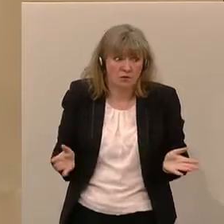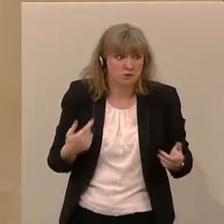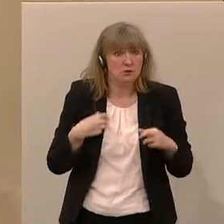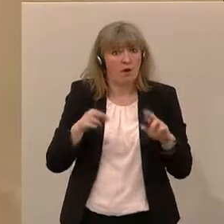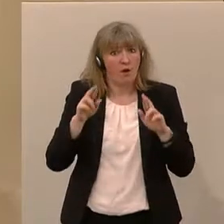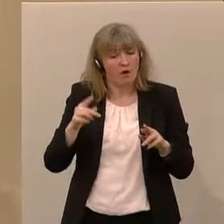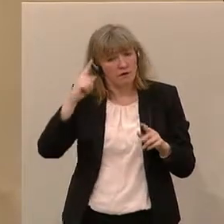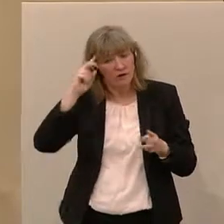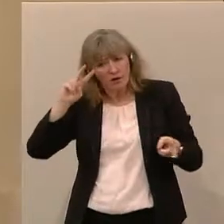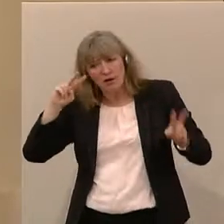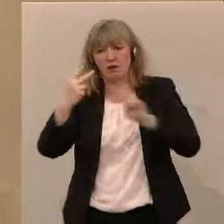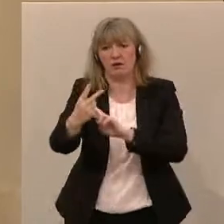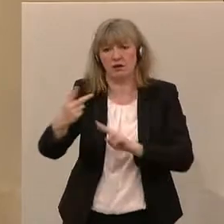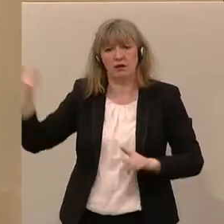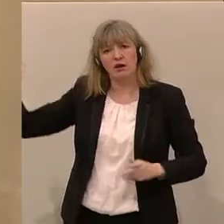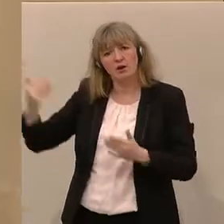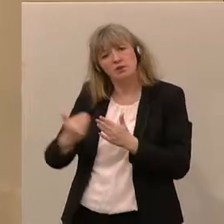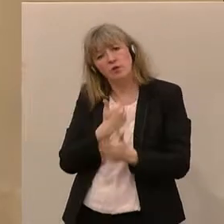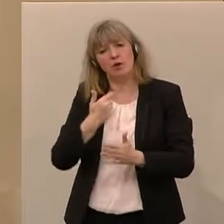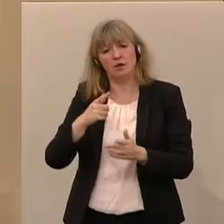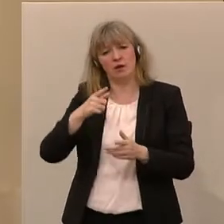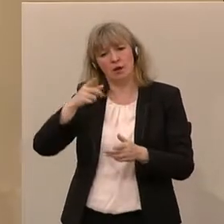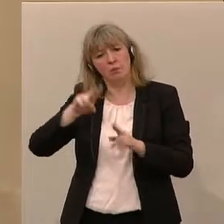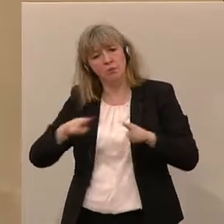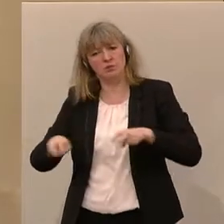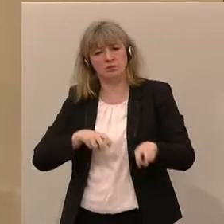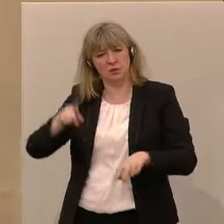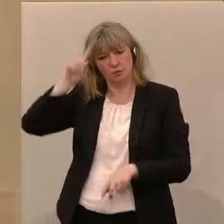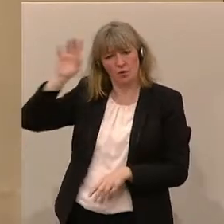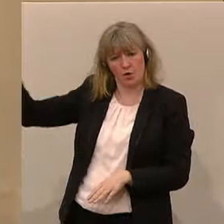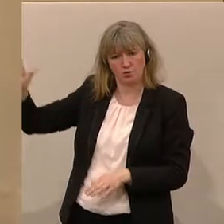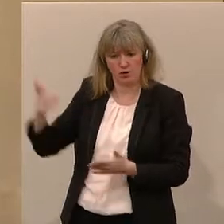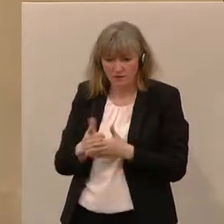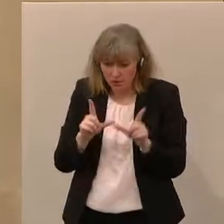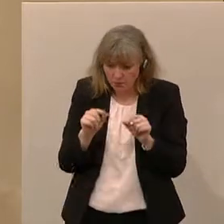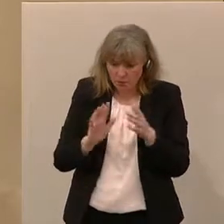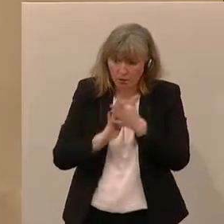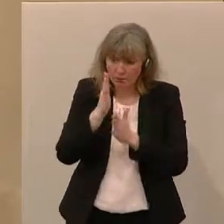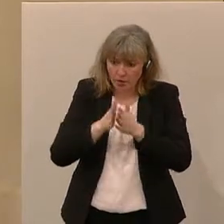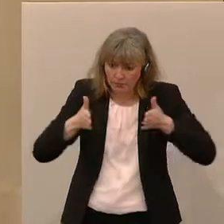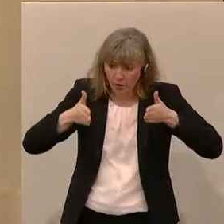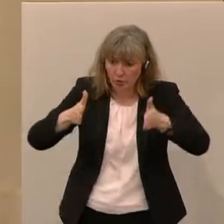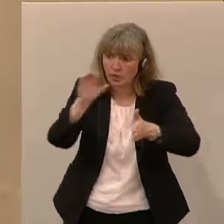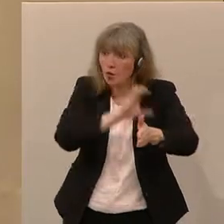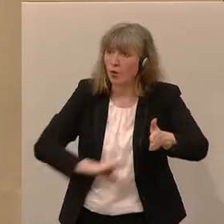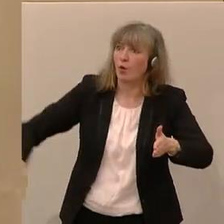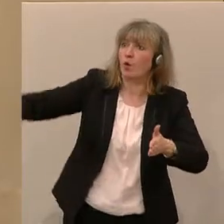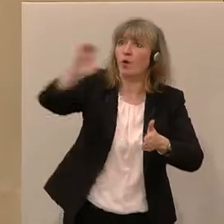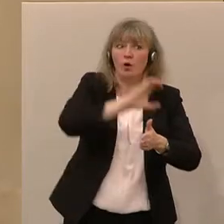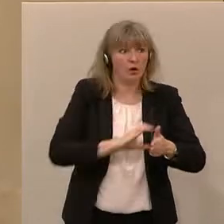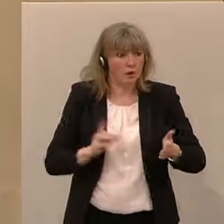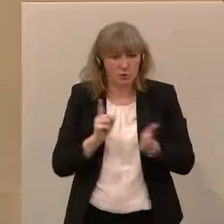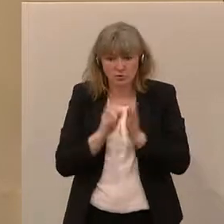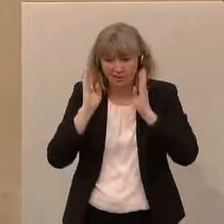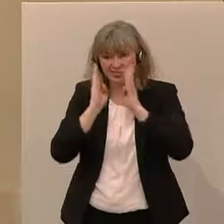Umdenken der neuen deutschen Bundesregierung kommt und die Bedeutung der Brennerroute für den gesamten europäischen Transitverkehr erkannt